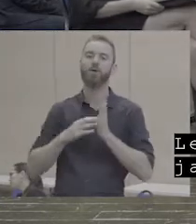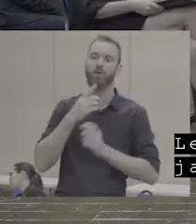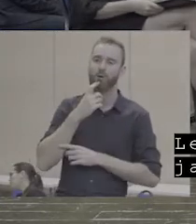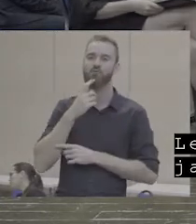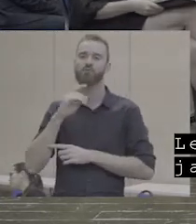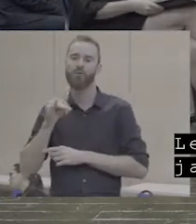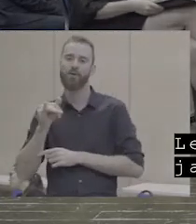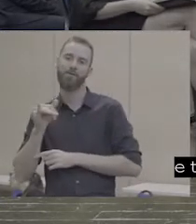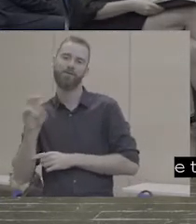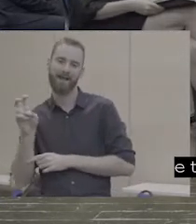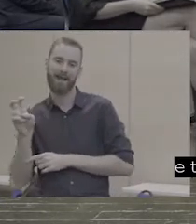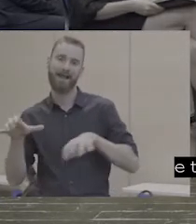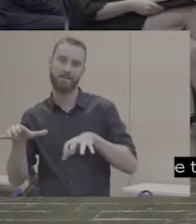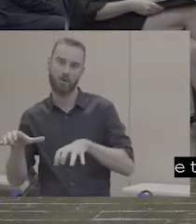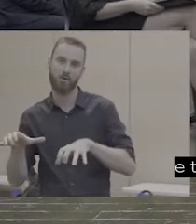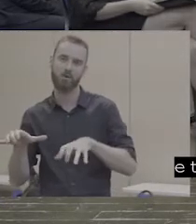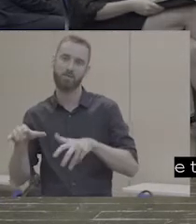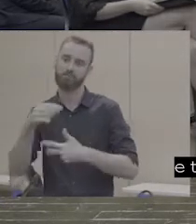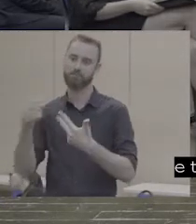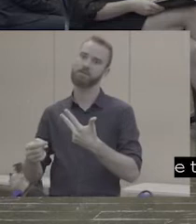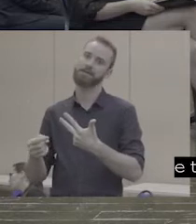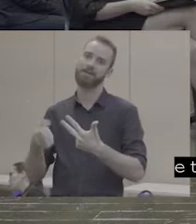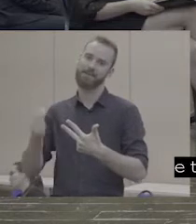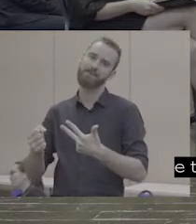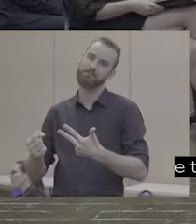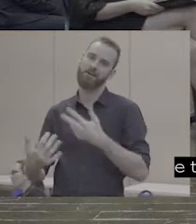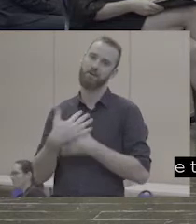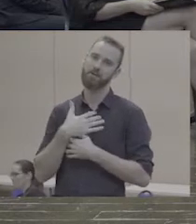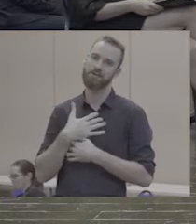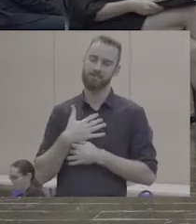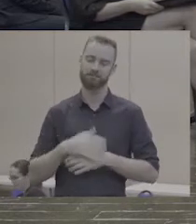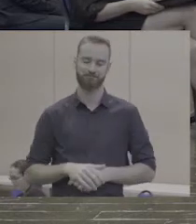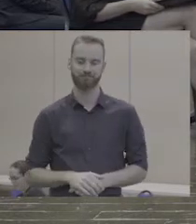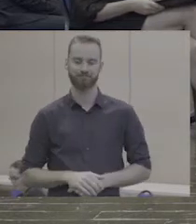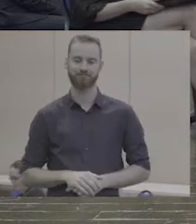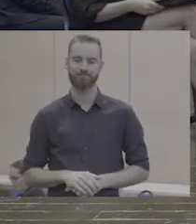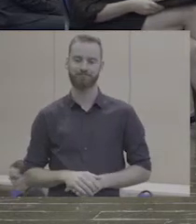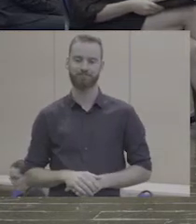code jaune, code vert, et ça peut jouer là-dessus. Hop, merci!